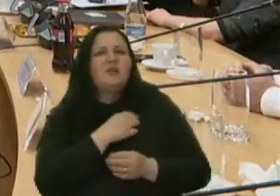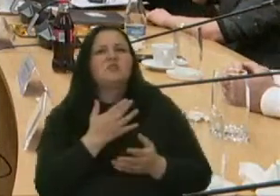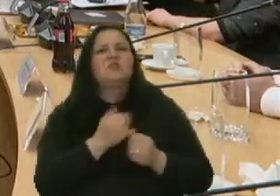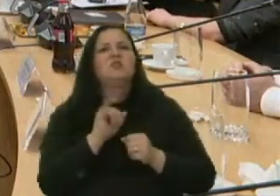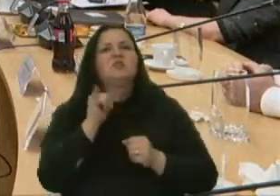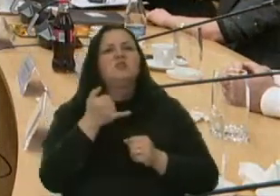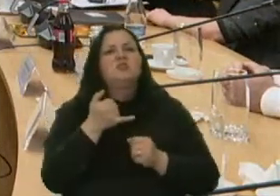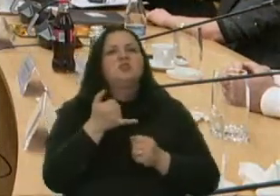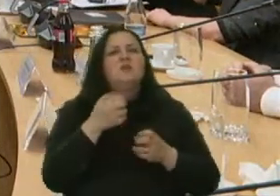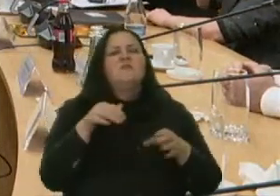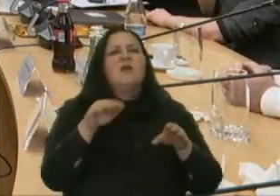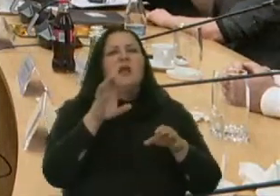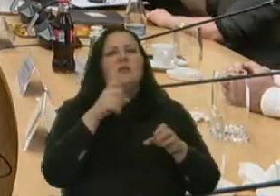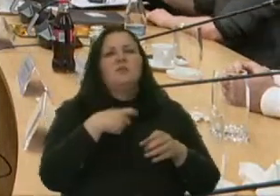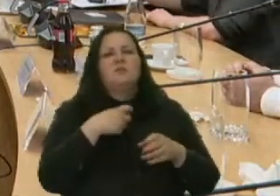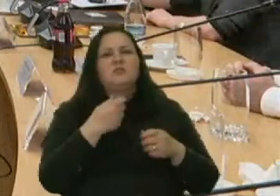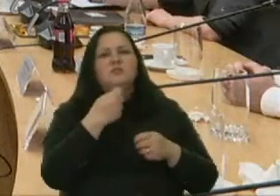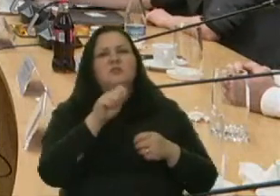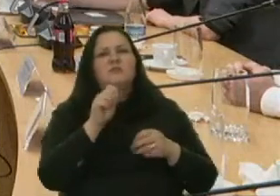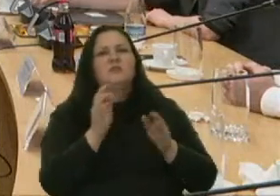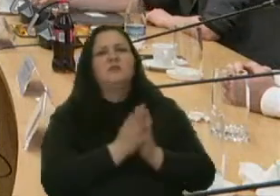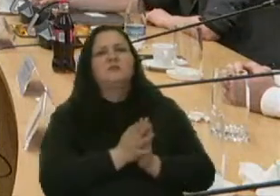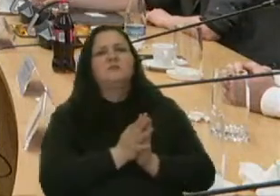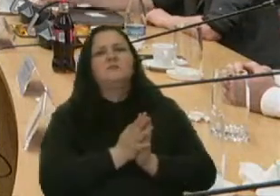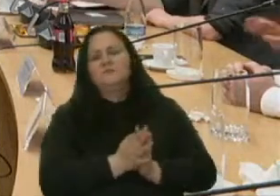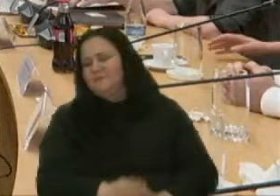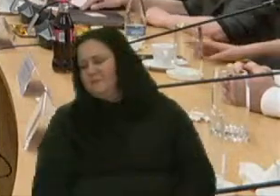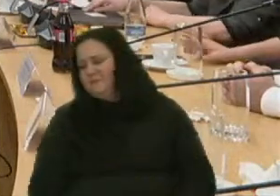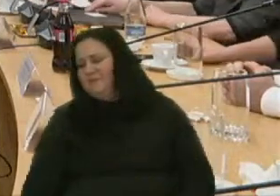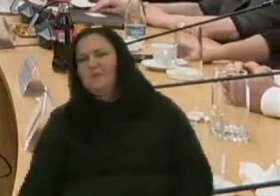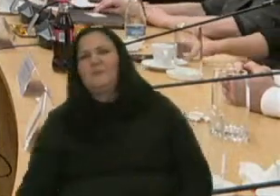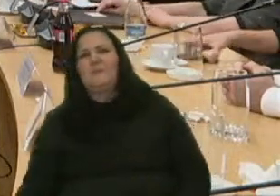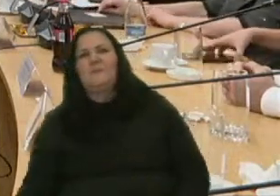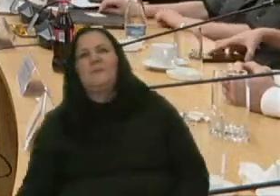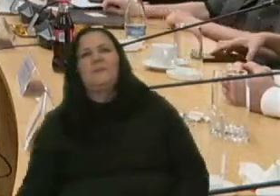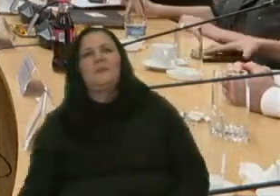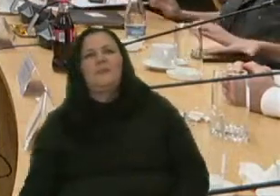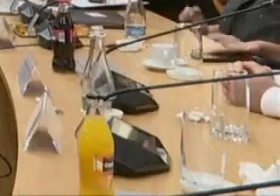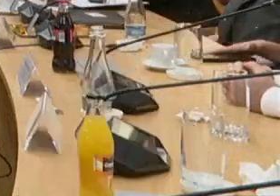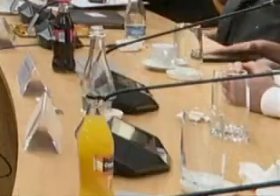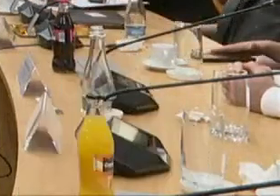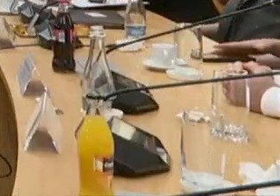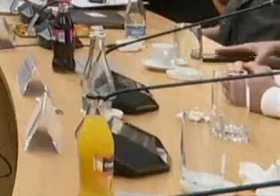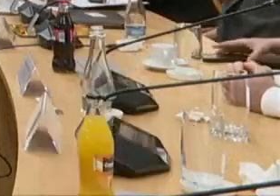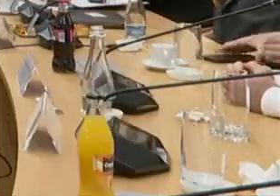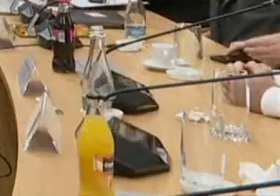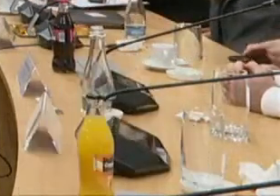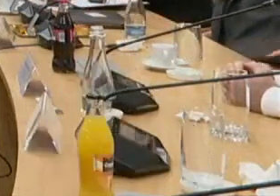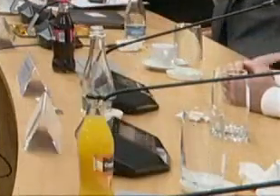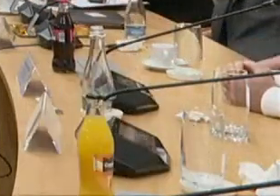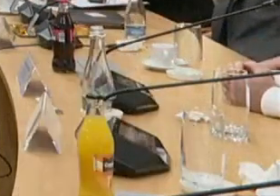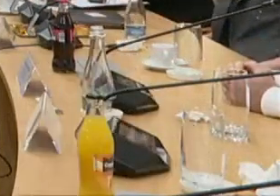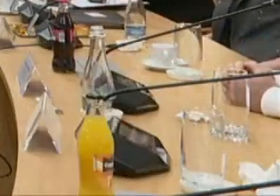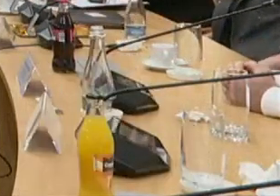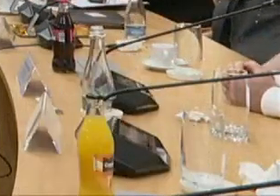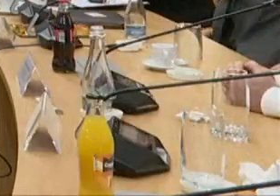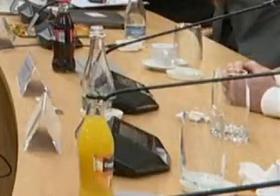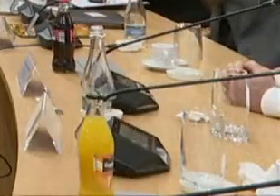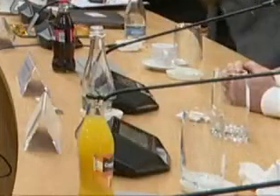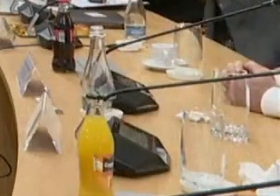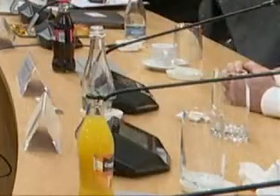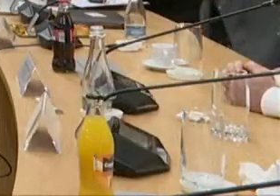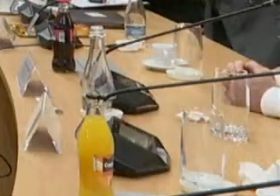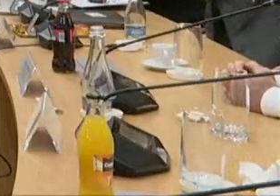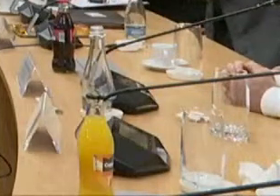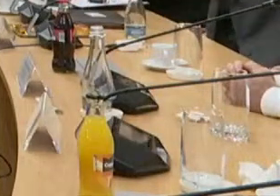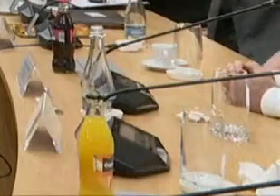electoral nu mai aveți ce să mai vindeți doamna Braniște aveți cuvântul vă rog Mulțumesc Domnule primar ați zis că ați fost că n au ajuns la dumneavoastră